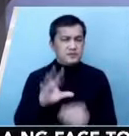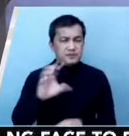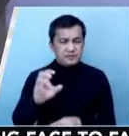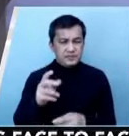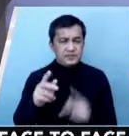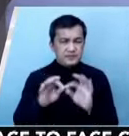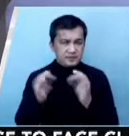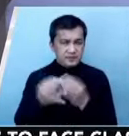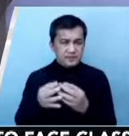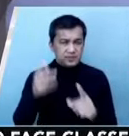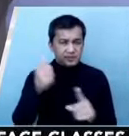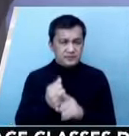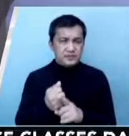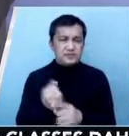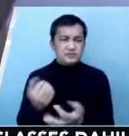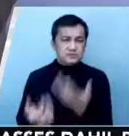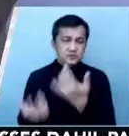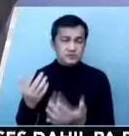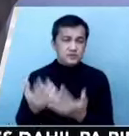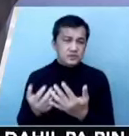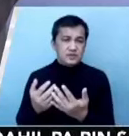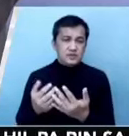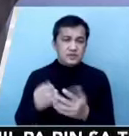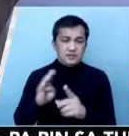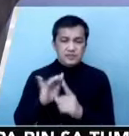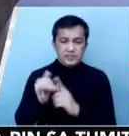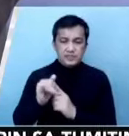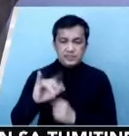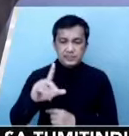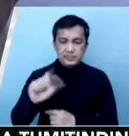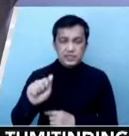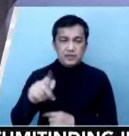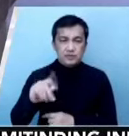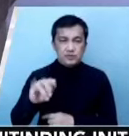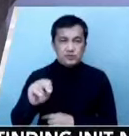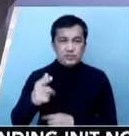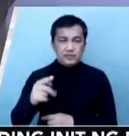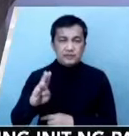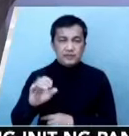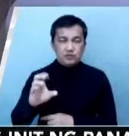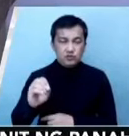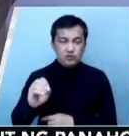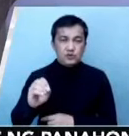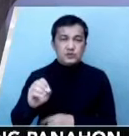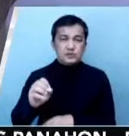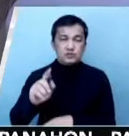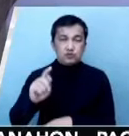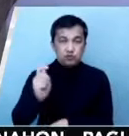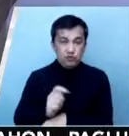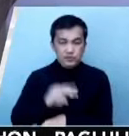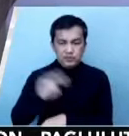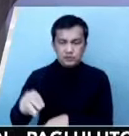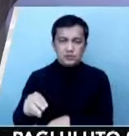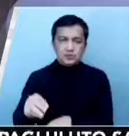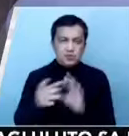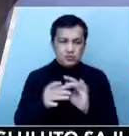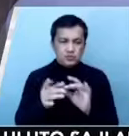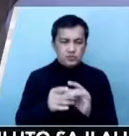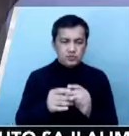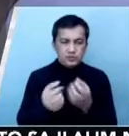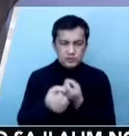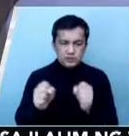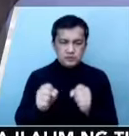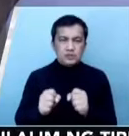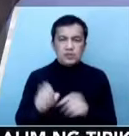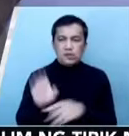ng nangyaring sunog sa barangay Isla Puting Bato sa Tondo, Maynila. Kwento ng ilang nakaligtas. Napilitan silang tumalon sa dagat